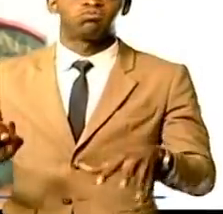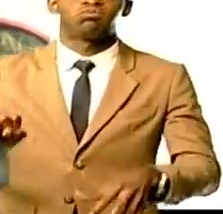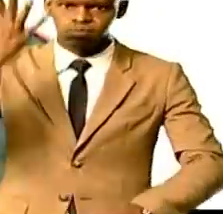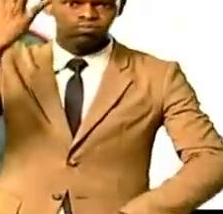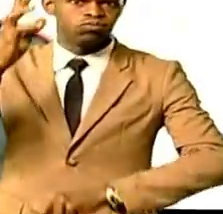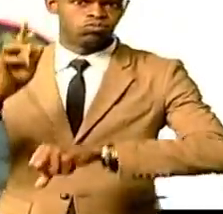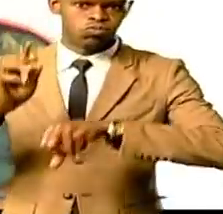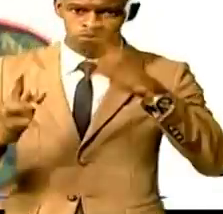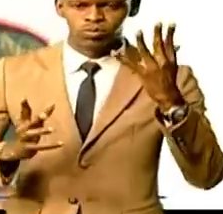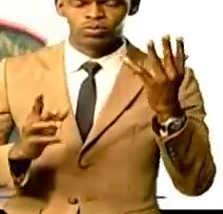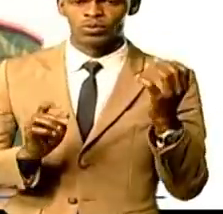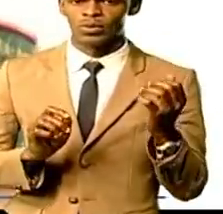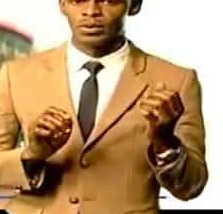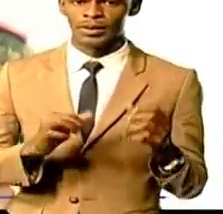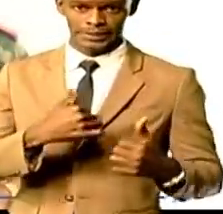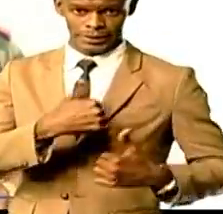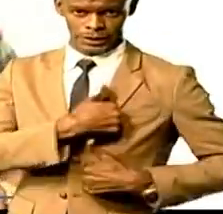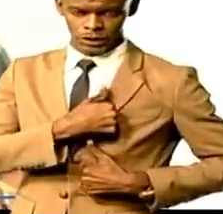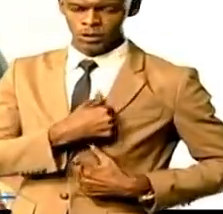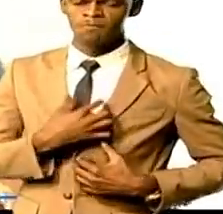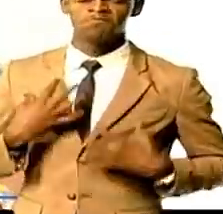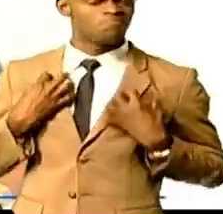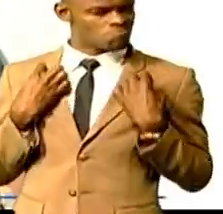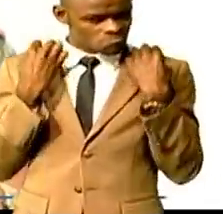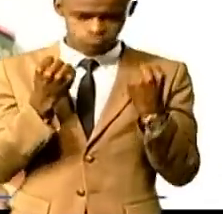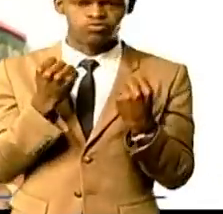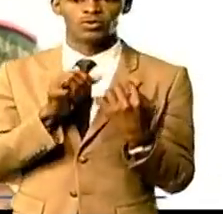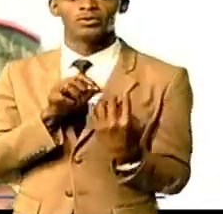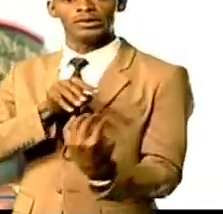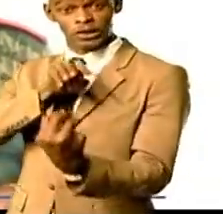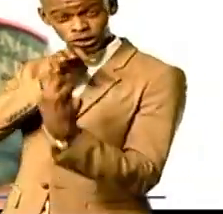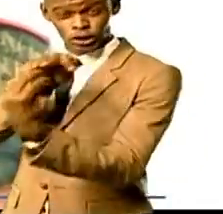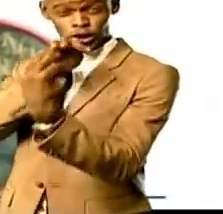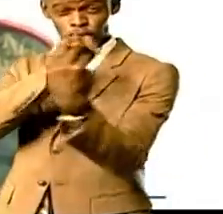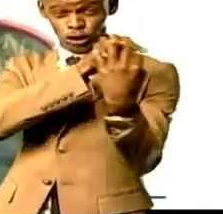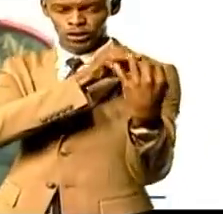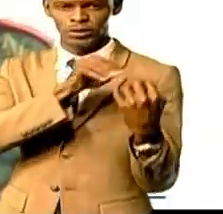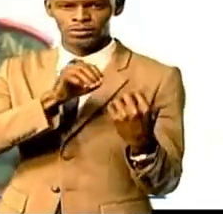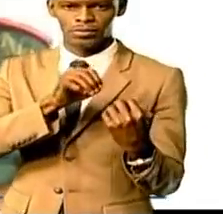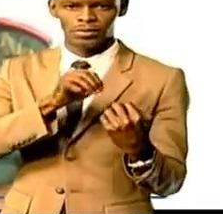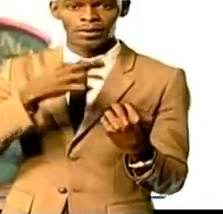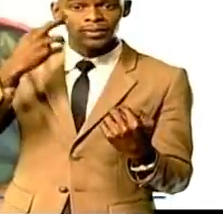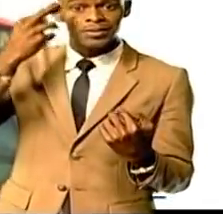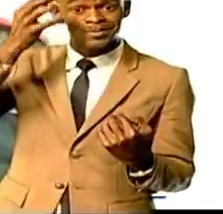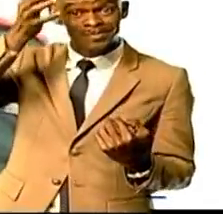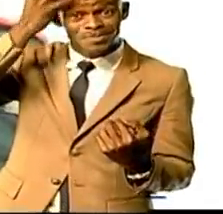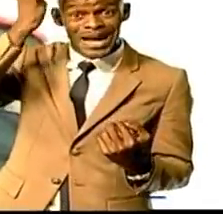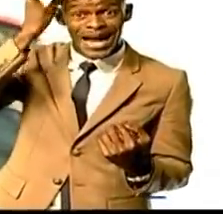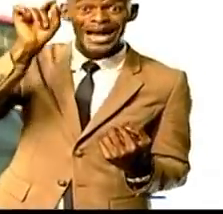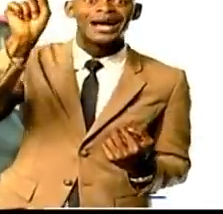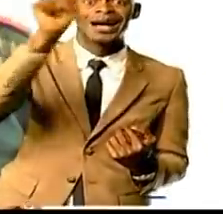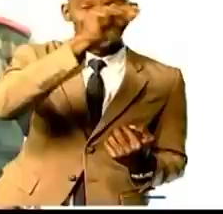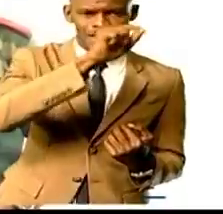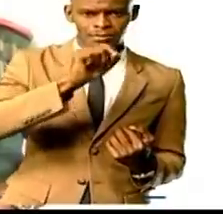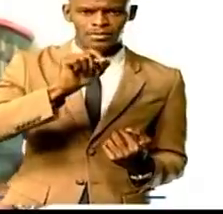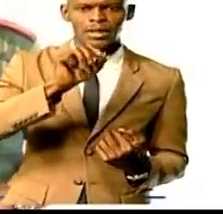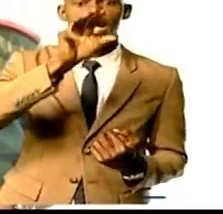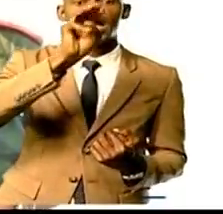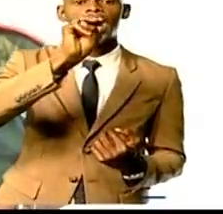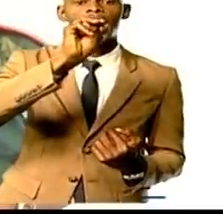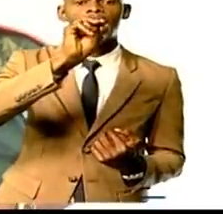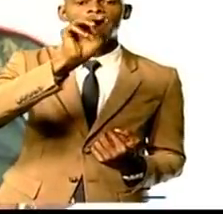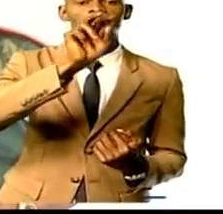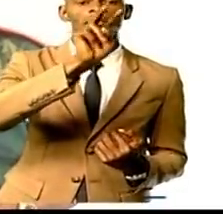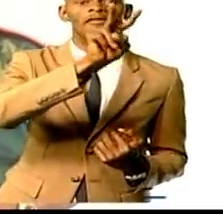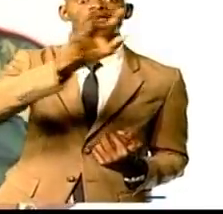confrontation avec les terroristes du M23 dans le groupement de Jomba, plus de 20 obus